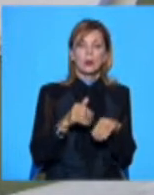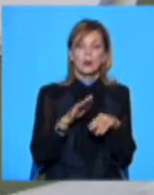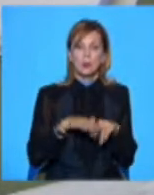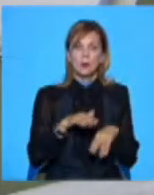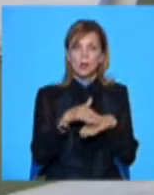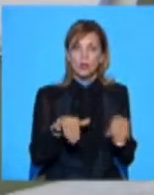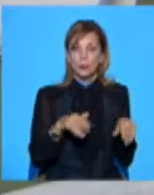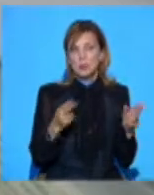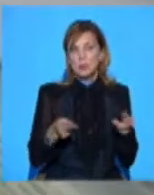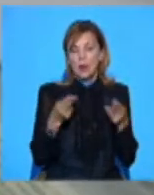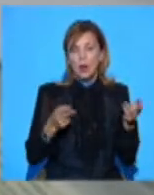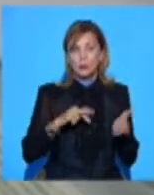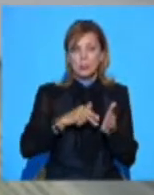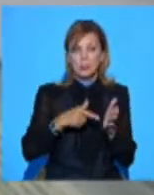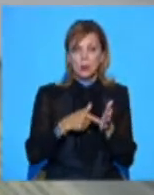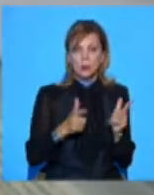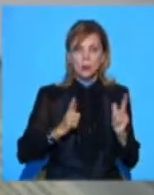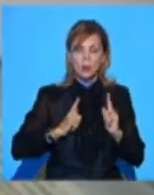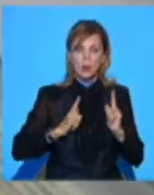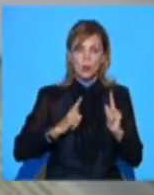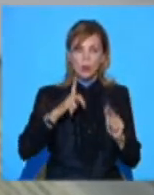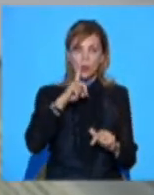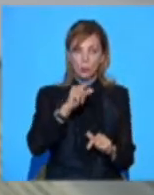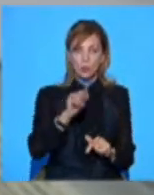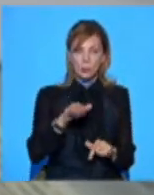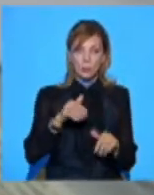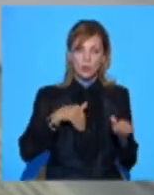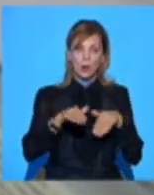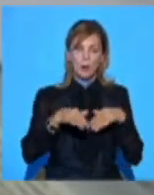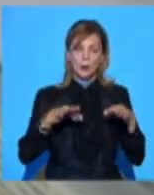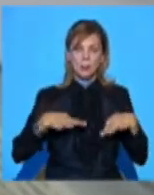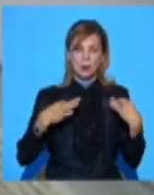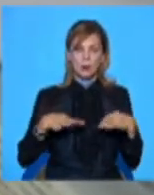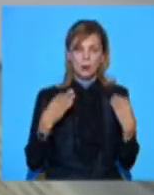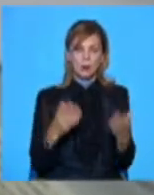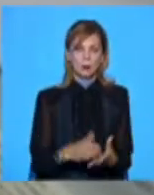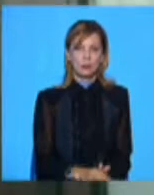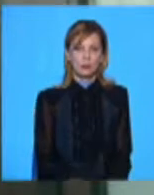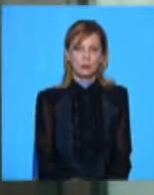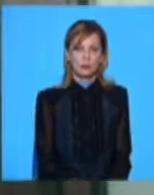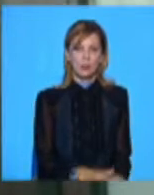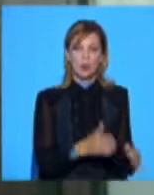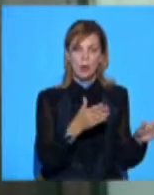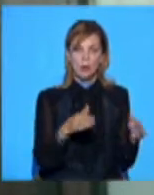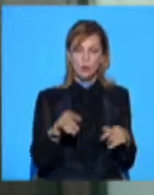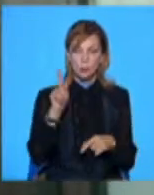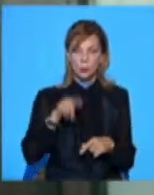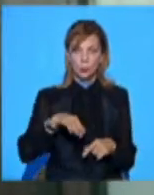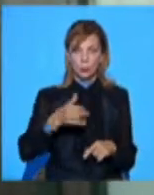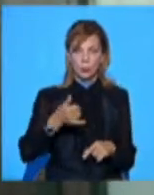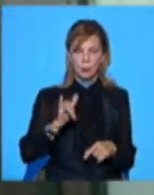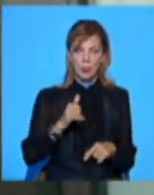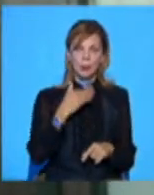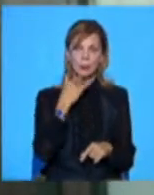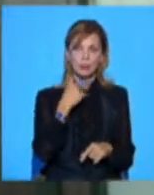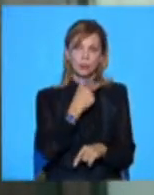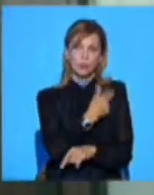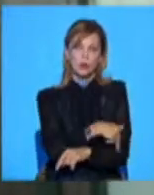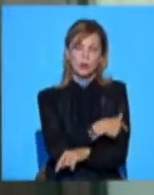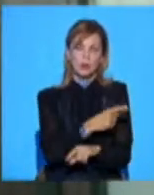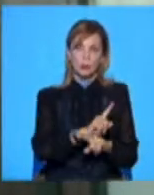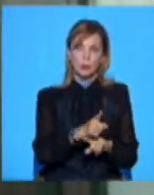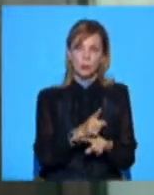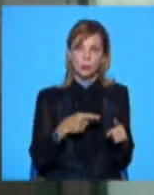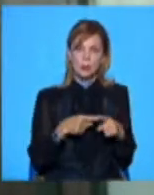Și pentru ei se caută soluții și se așteaptă un răspuns de la Ministerul Sănătății. La începutul lunii mai, conducerea Spitalului Județean de